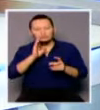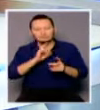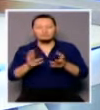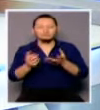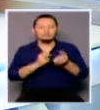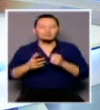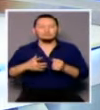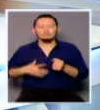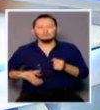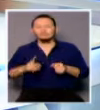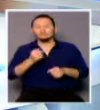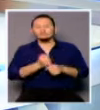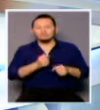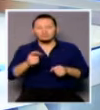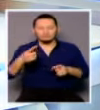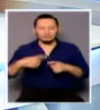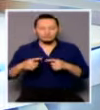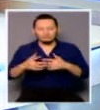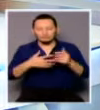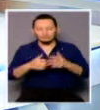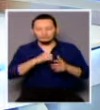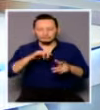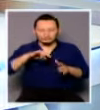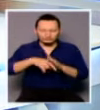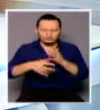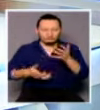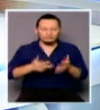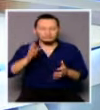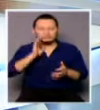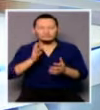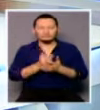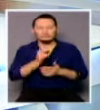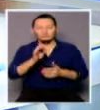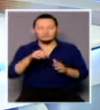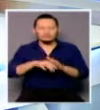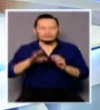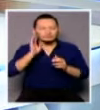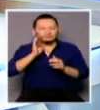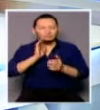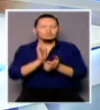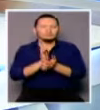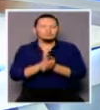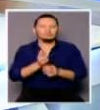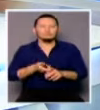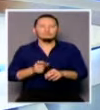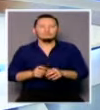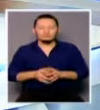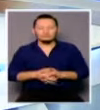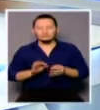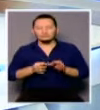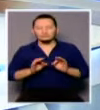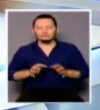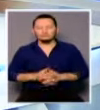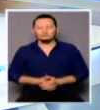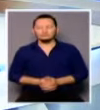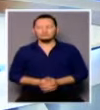пайдалануға мәжбүр. Кейбір тұрғындар өз қолдарымен құдық қазып алған. Әйтсе де ондағы судың сапасы күмән тудырады. Толығырақ